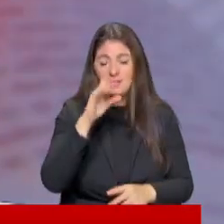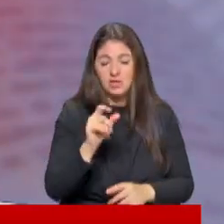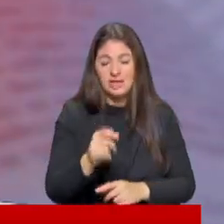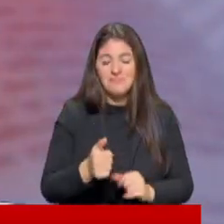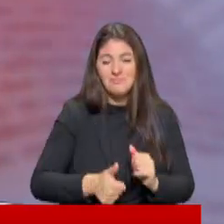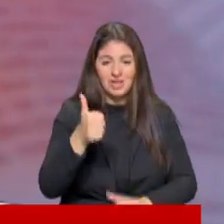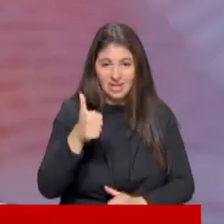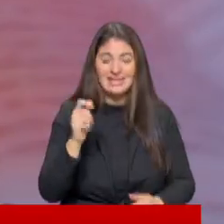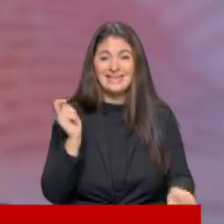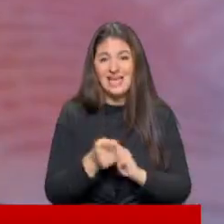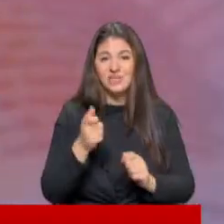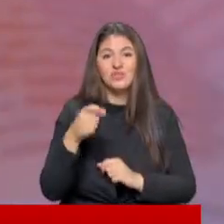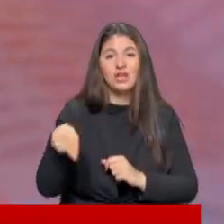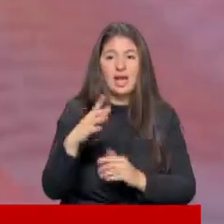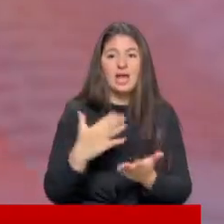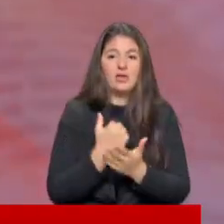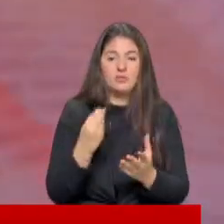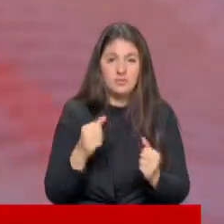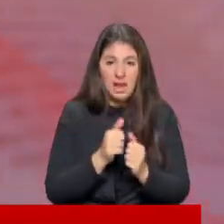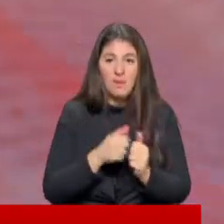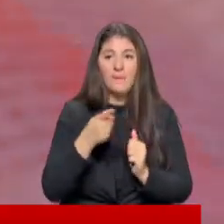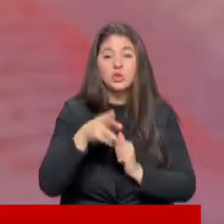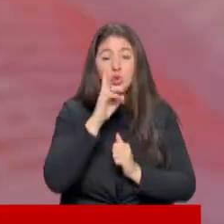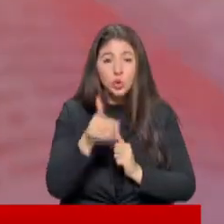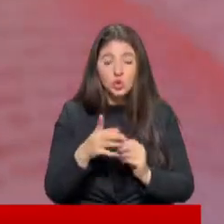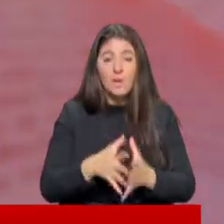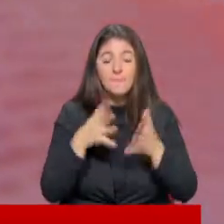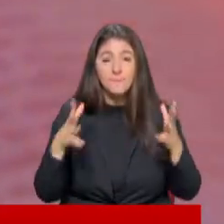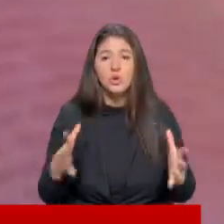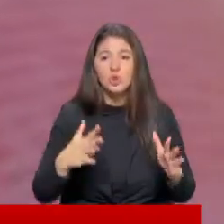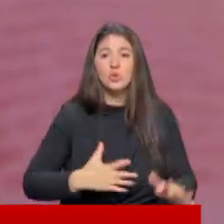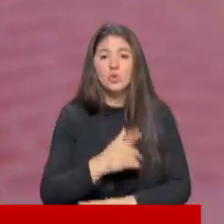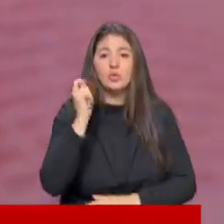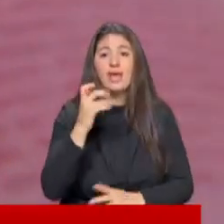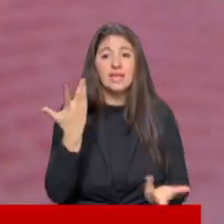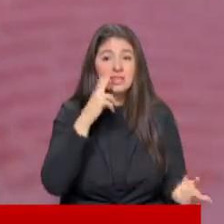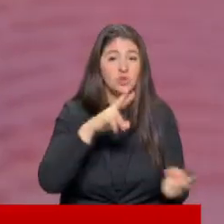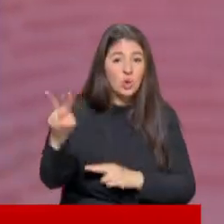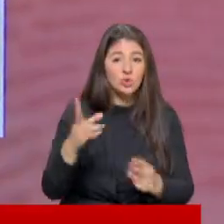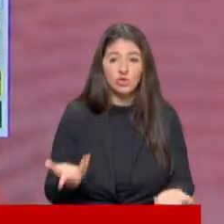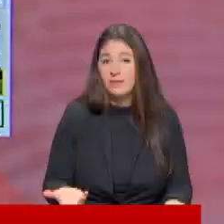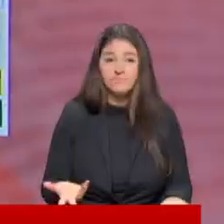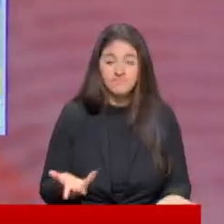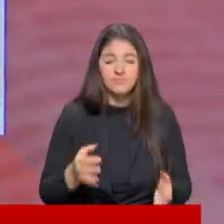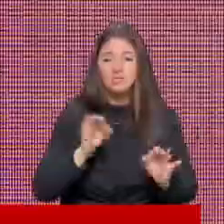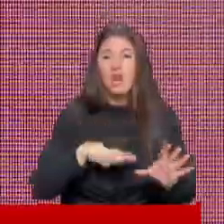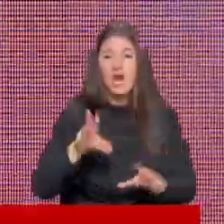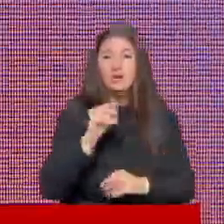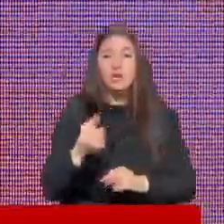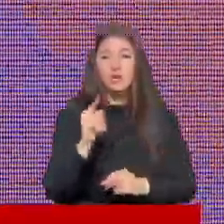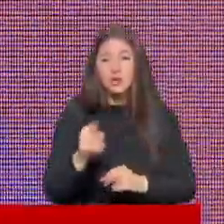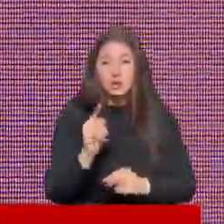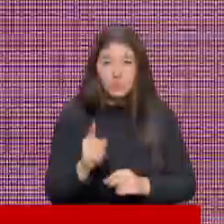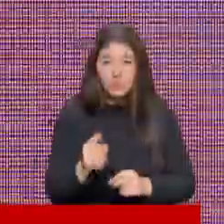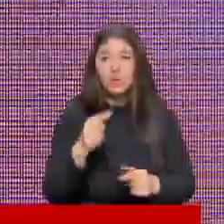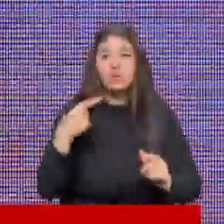İl Başkanlığı'nı değişimcilerin kazanmasıyla bu sonuç büyük kurultaya nasıl yansıyacak? Şimdi herkes